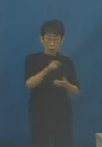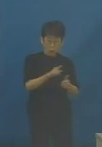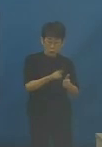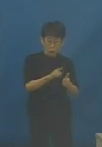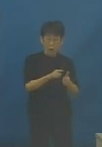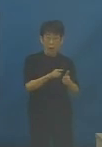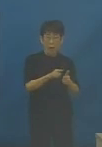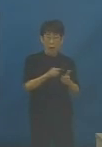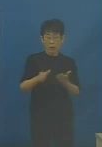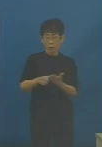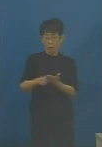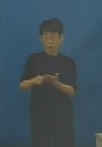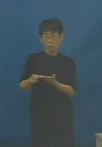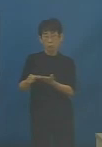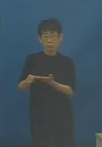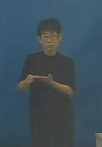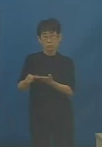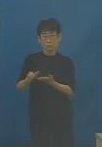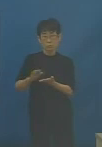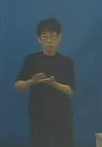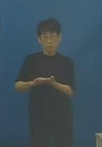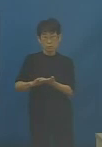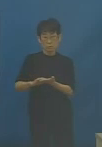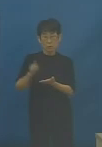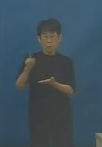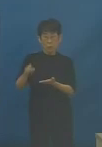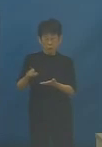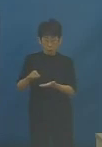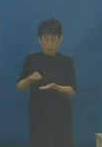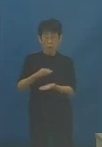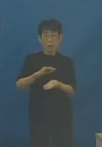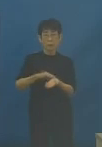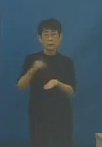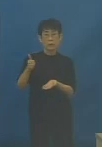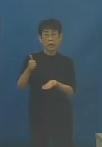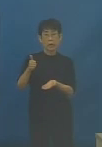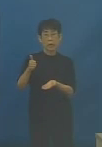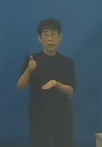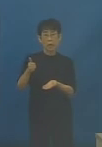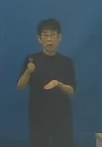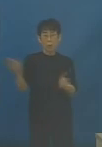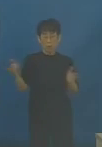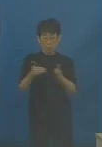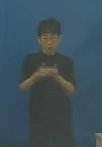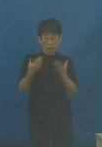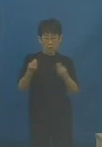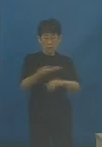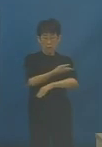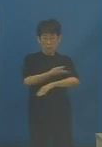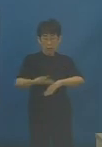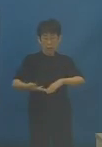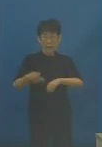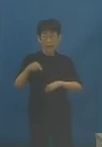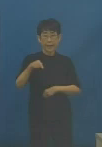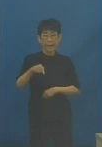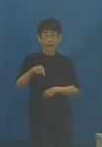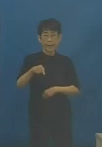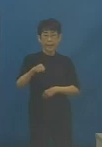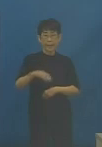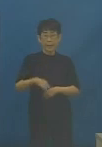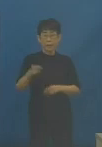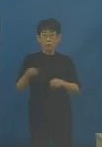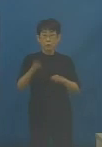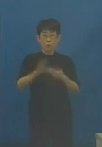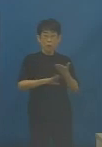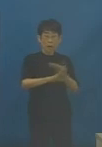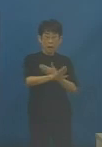は登録をされるわけですね。それがお医者さんの方で流れます。これは従来通りです。でそういう方は、その後、保